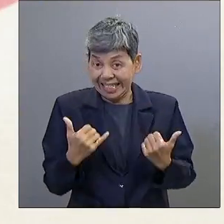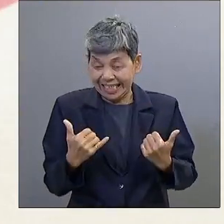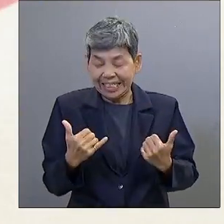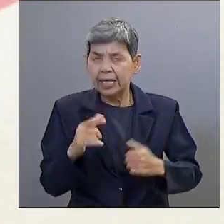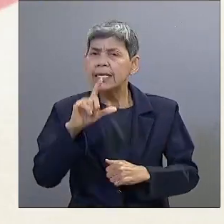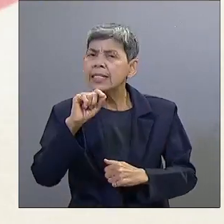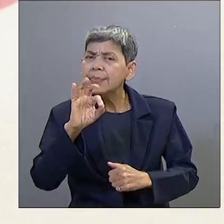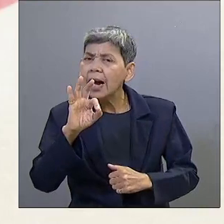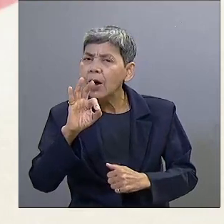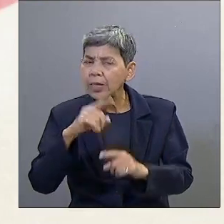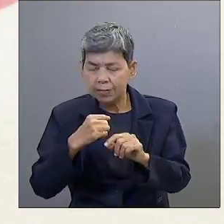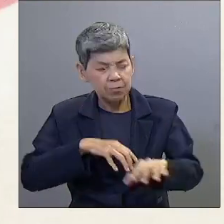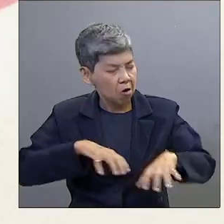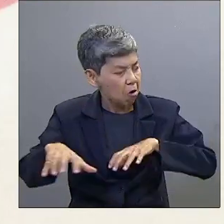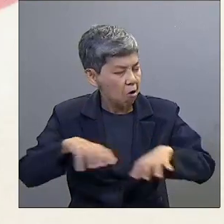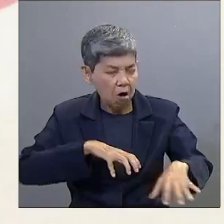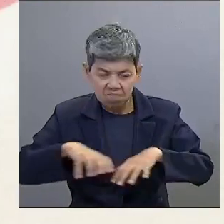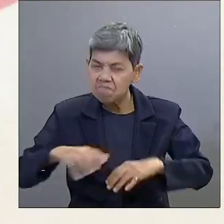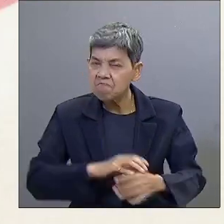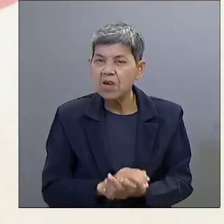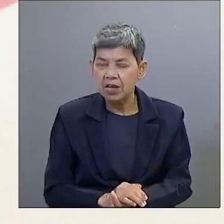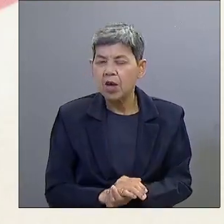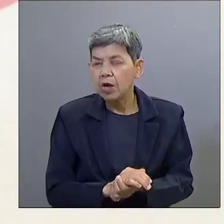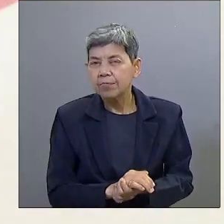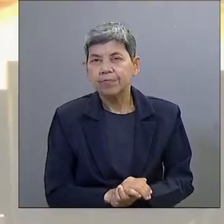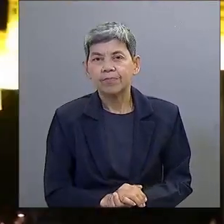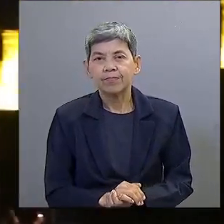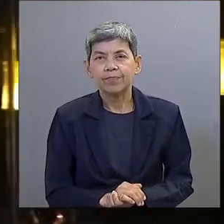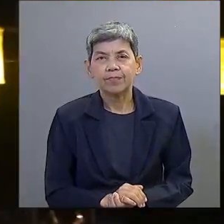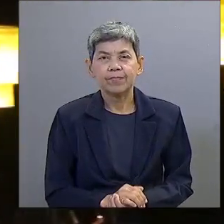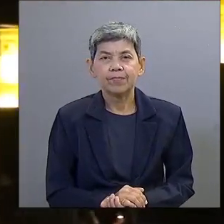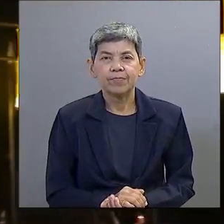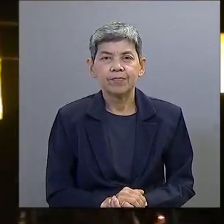29ตุลาคมที่ผ่านมาก็จัดงานใหญ่เลยหลังจากที่หยุดงานไปหลายปีครับ